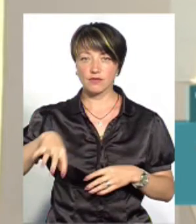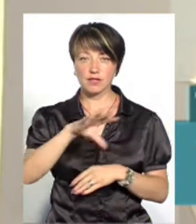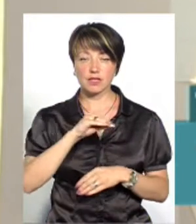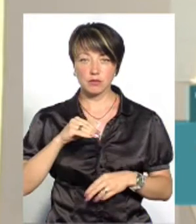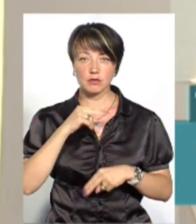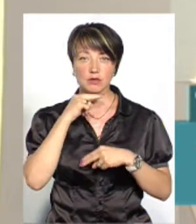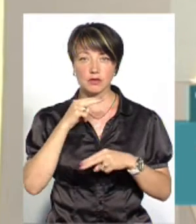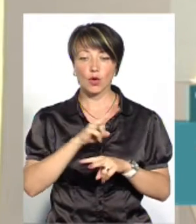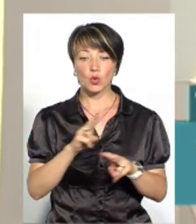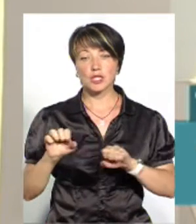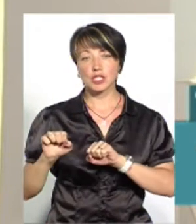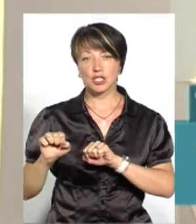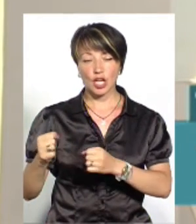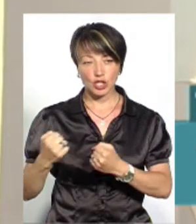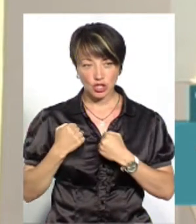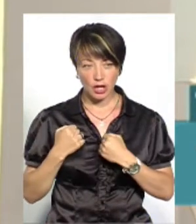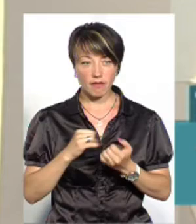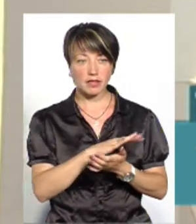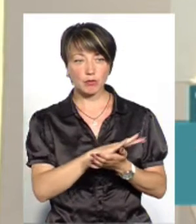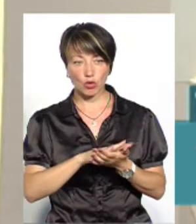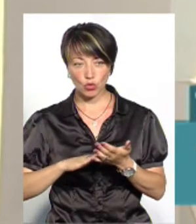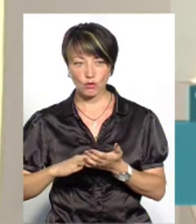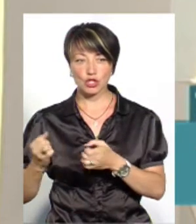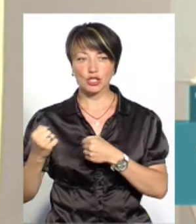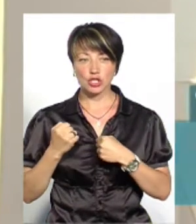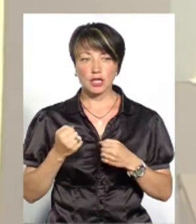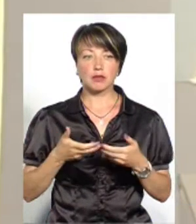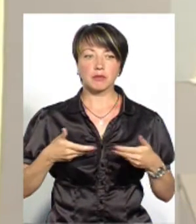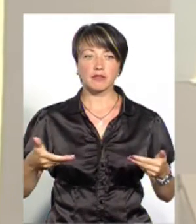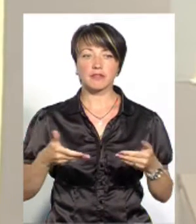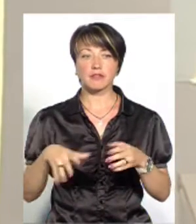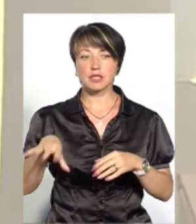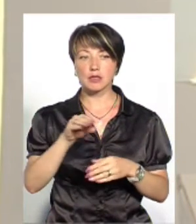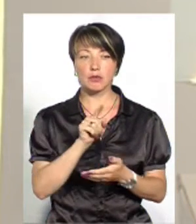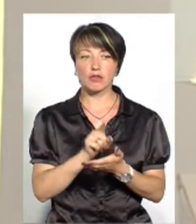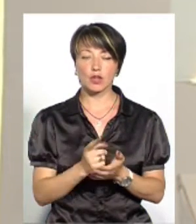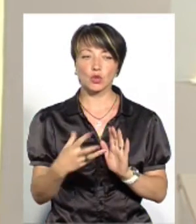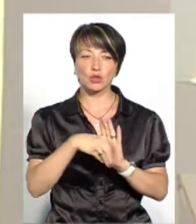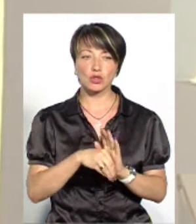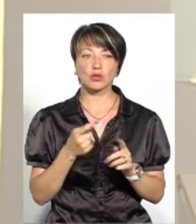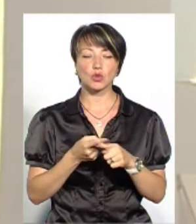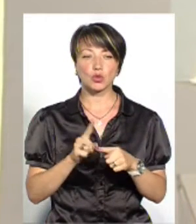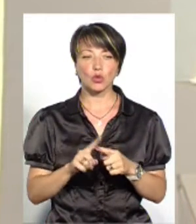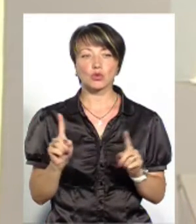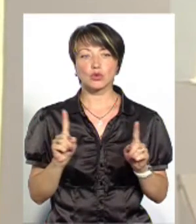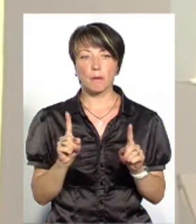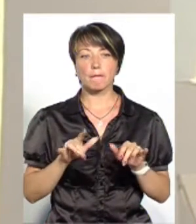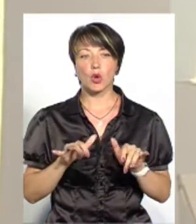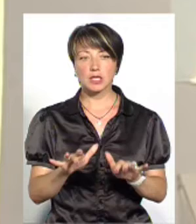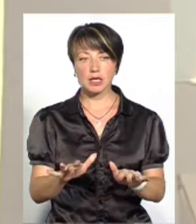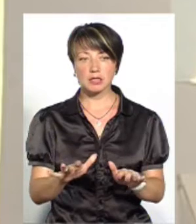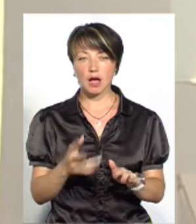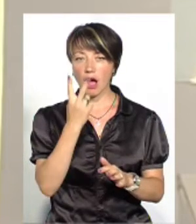хто нас захищав і захищає. І ми всі повинні долучитися до того, щоб